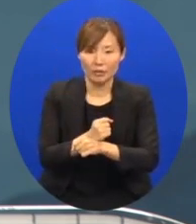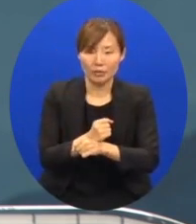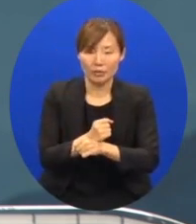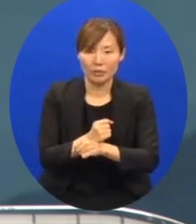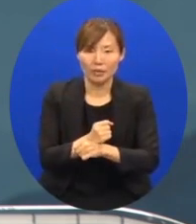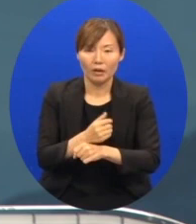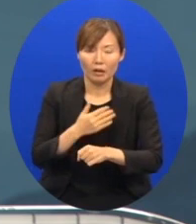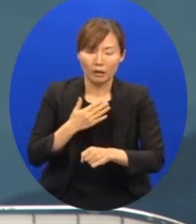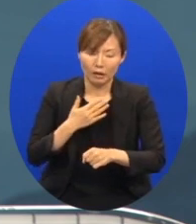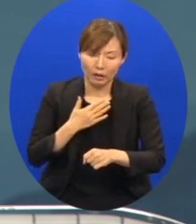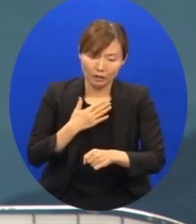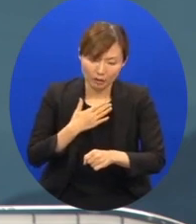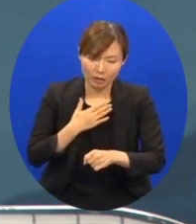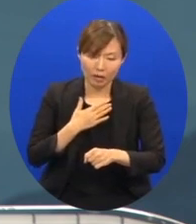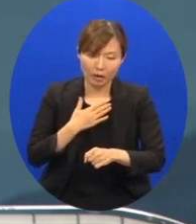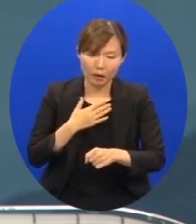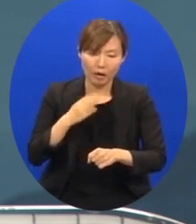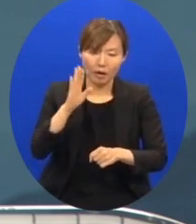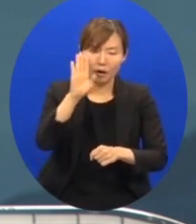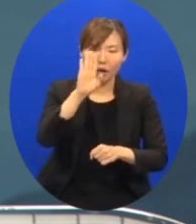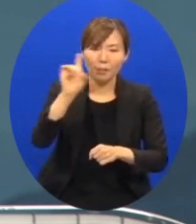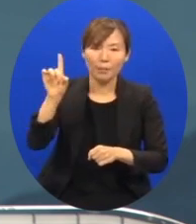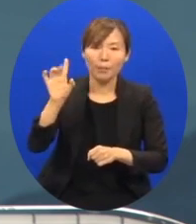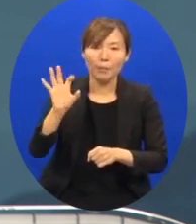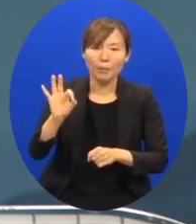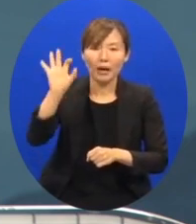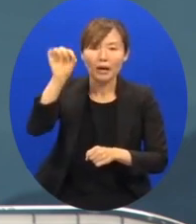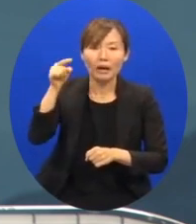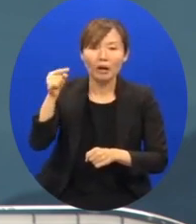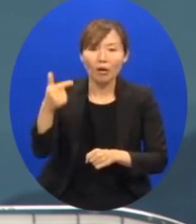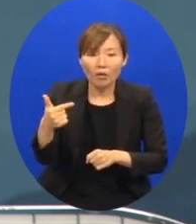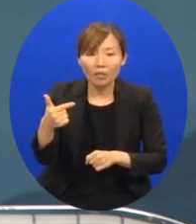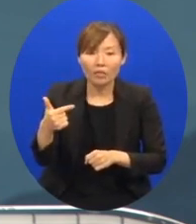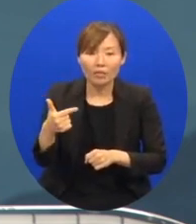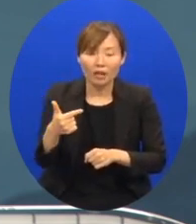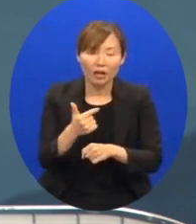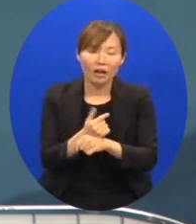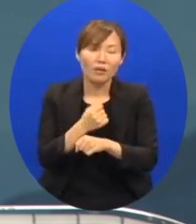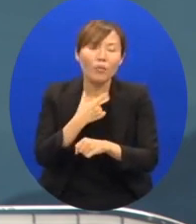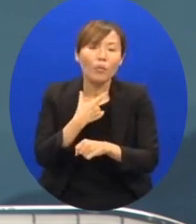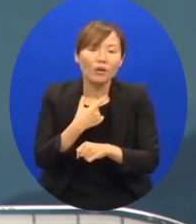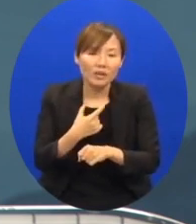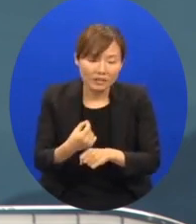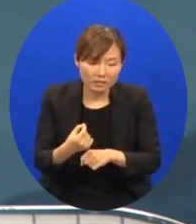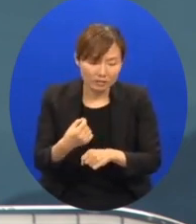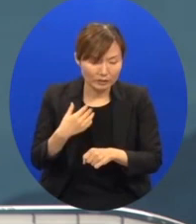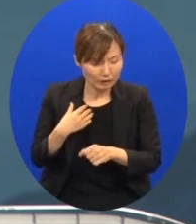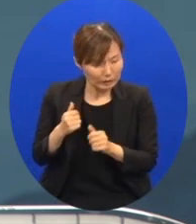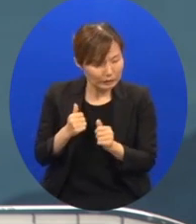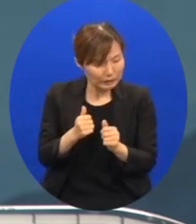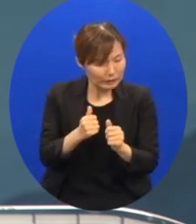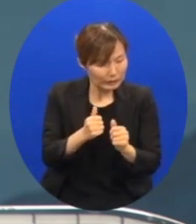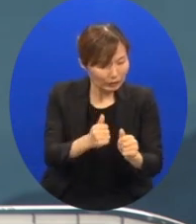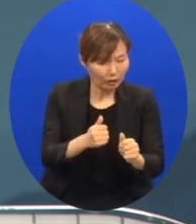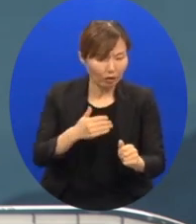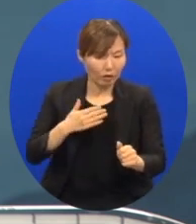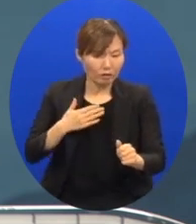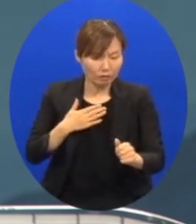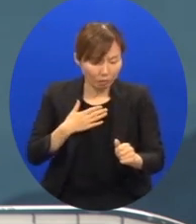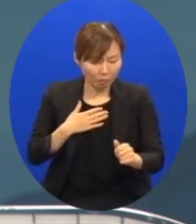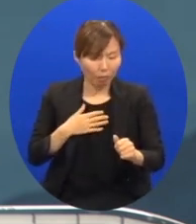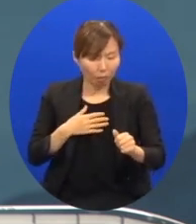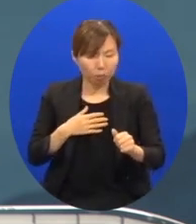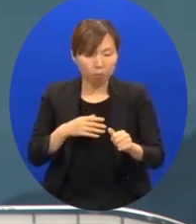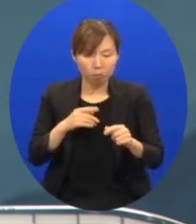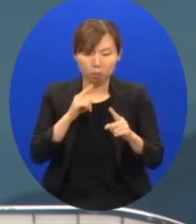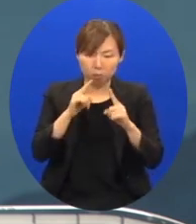보니까 방언을 해야 되겠 길래 방 원하는 사람 따라다니면서 들어보니까 아무렇게나 막 말하면 방언